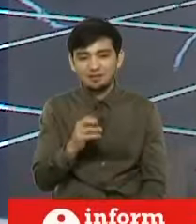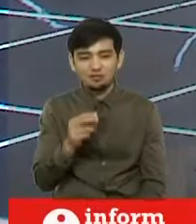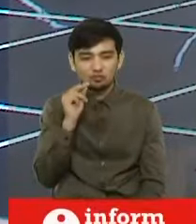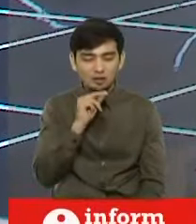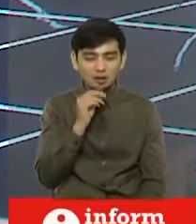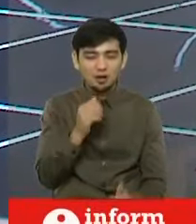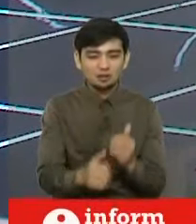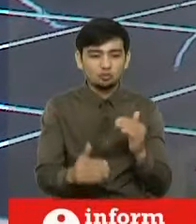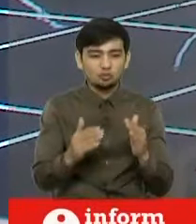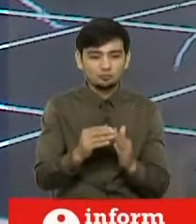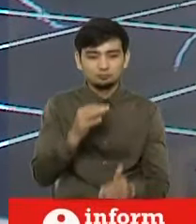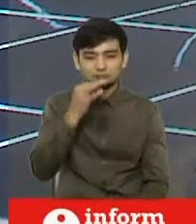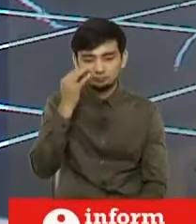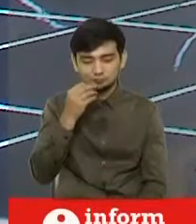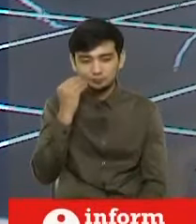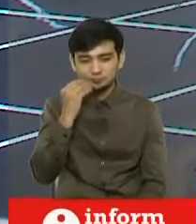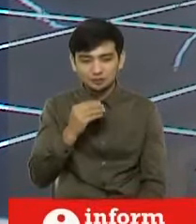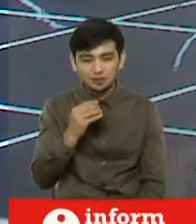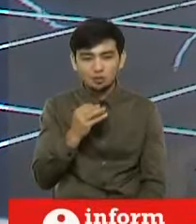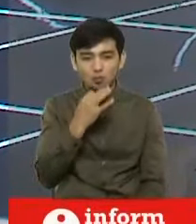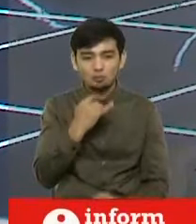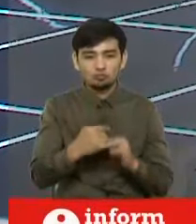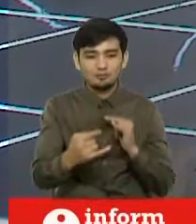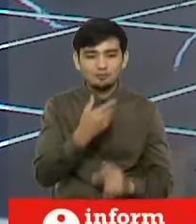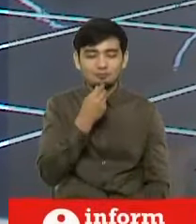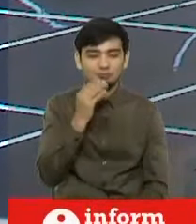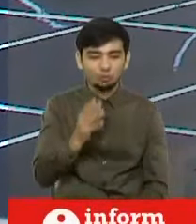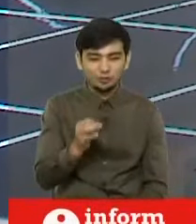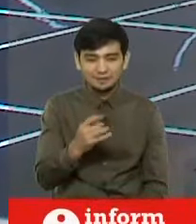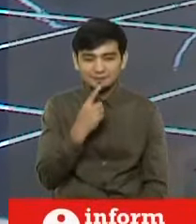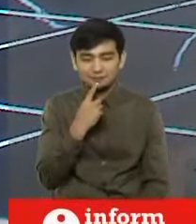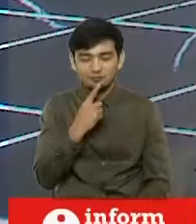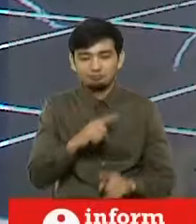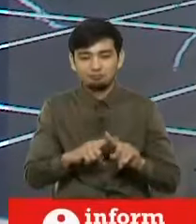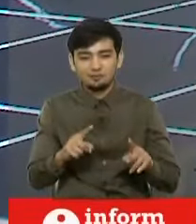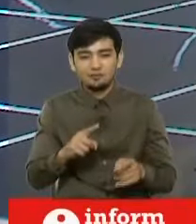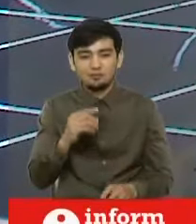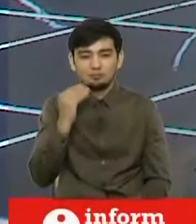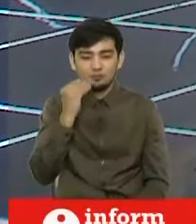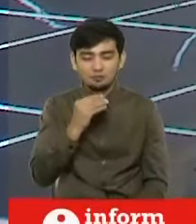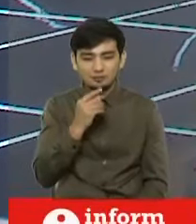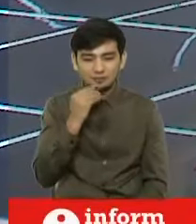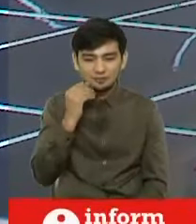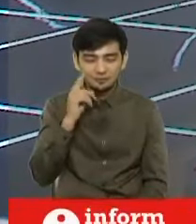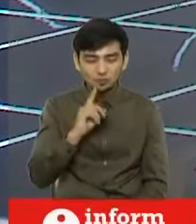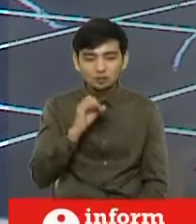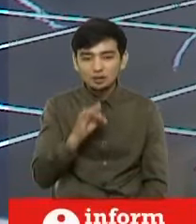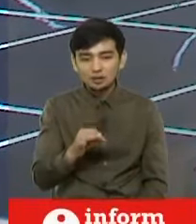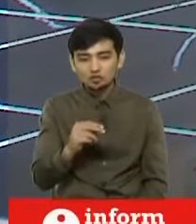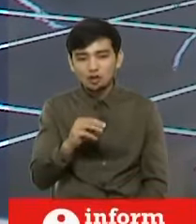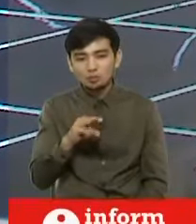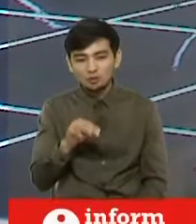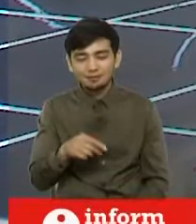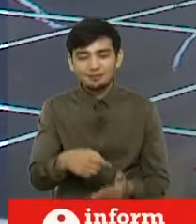ароматом уюта и станет украшением любого Дастархан обладает великолепным терпким и насыщенным вкусом чемпион Кения сасет не